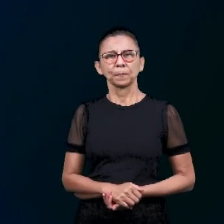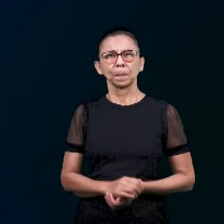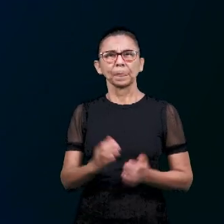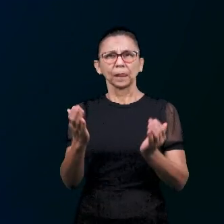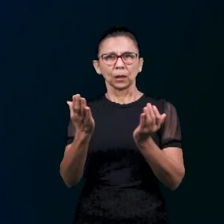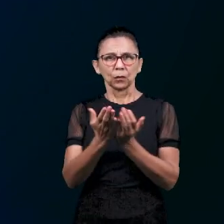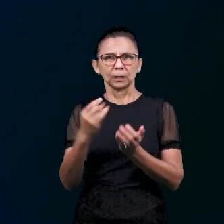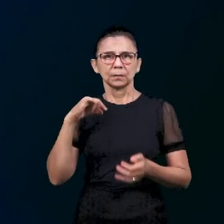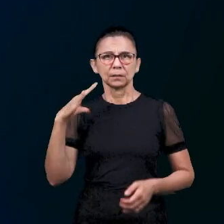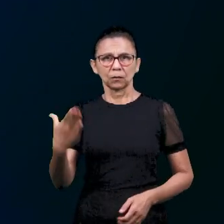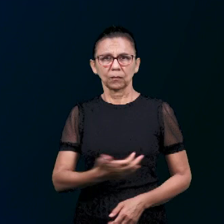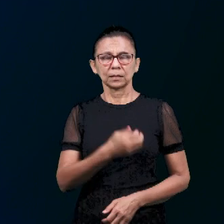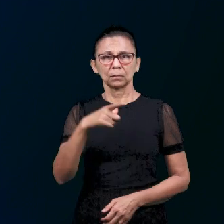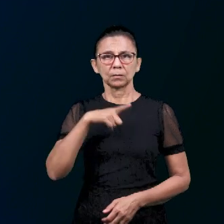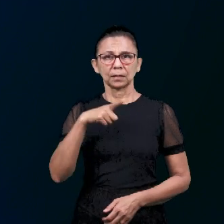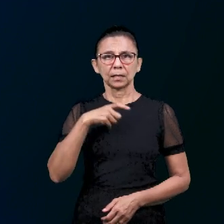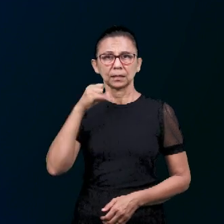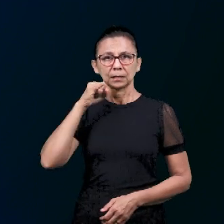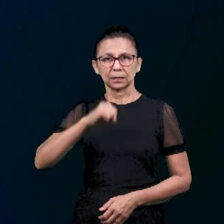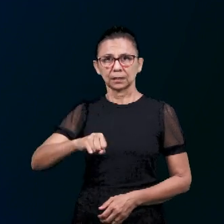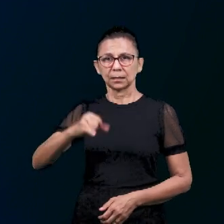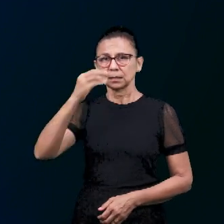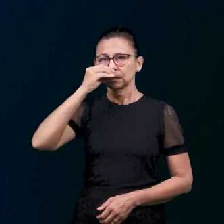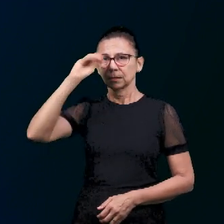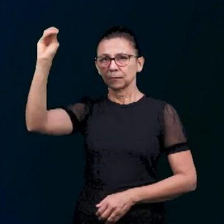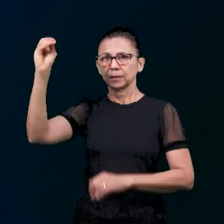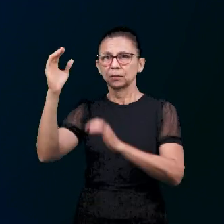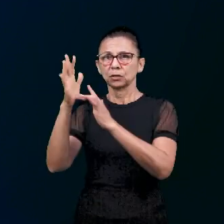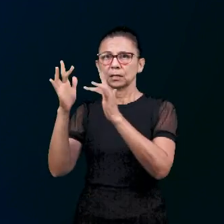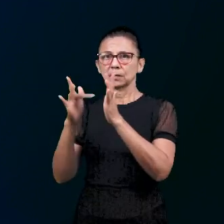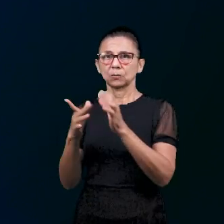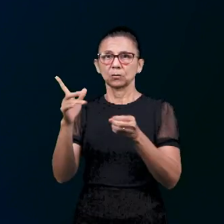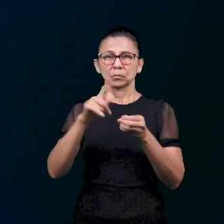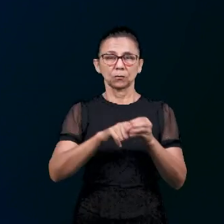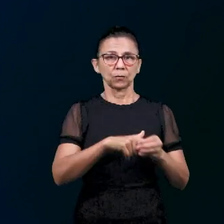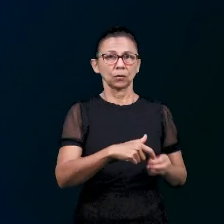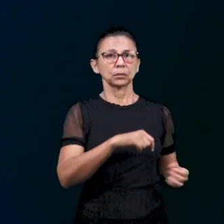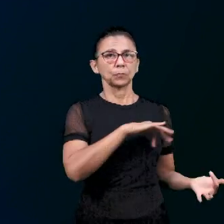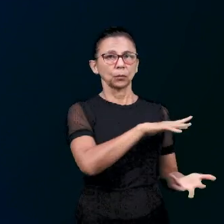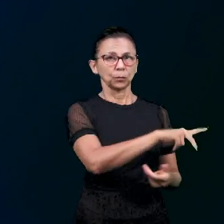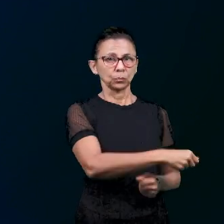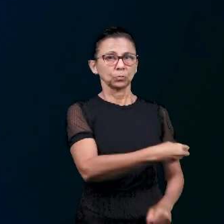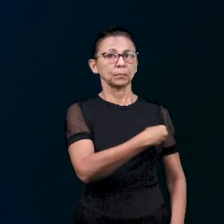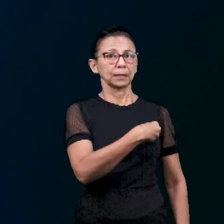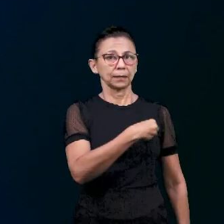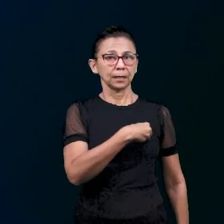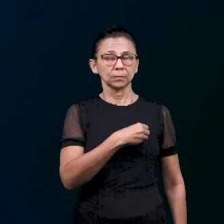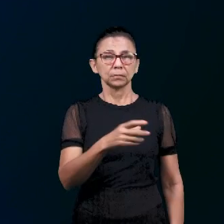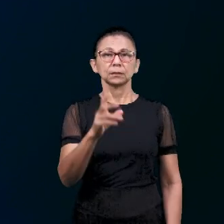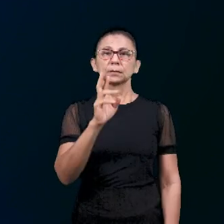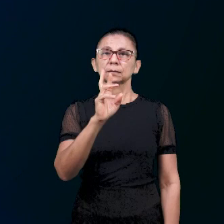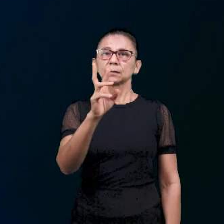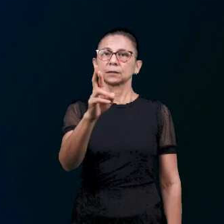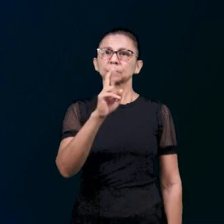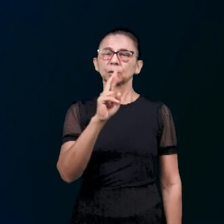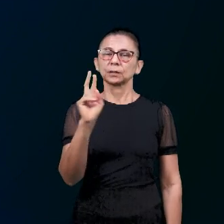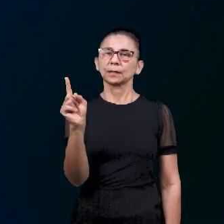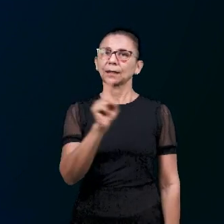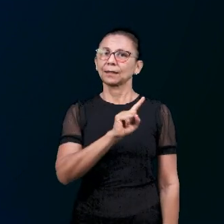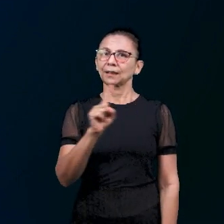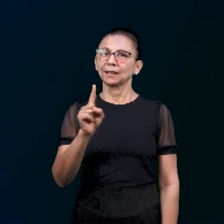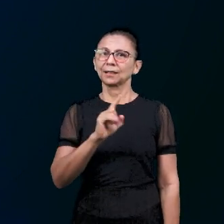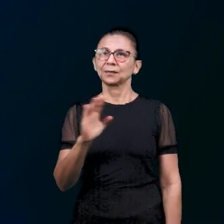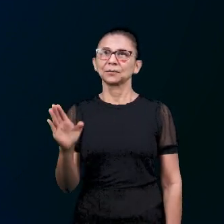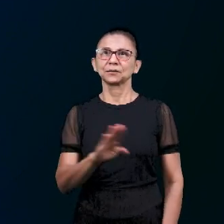et revient au monde. Et pour le péché, la réponse est non. En Hébreu, chapitre 10, verset 38, nous